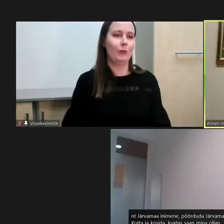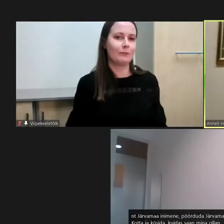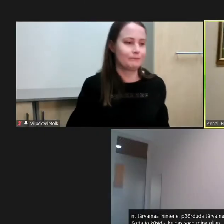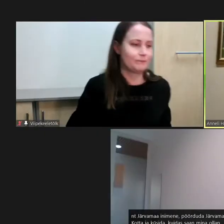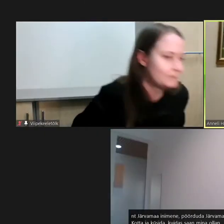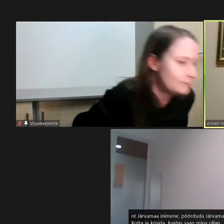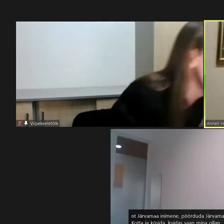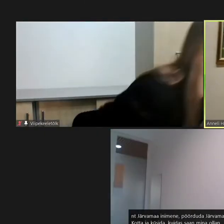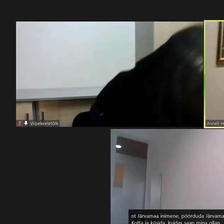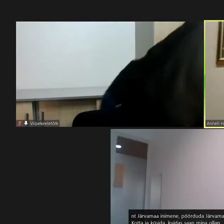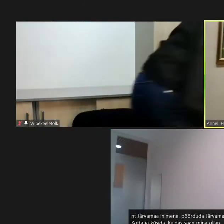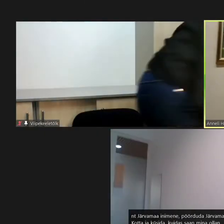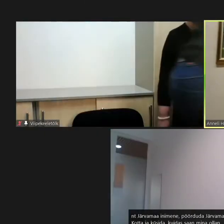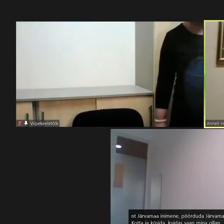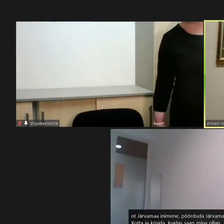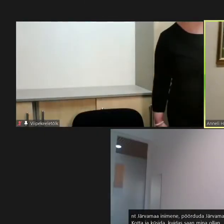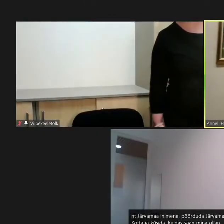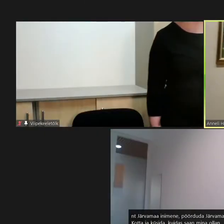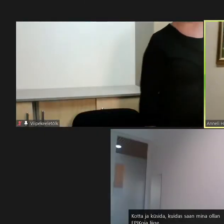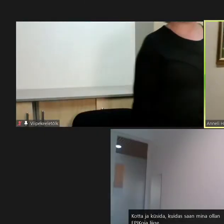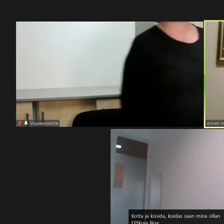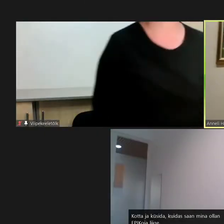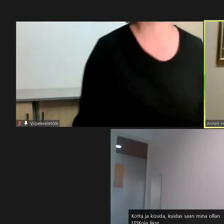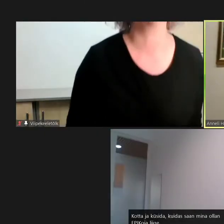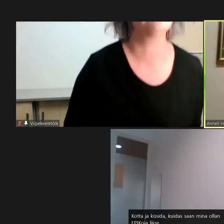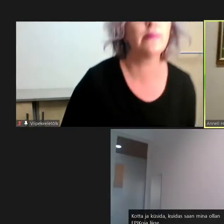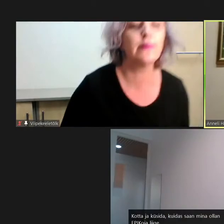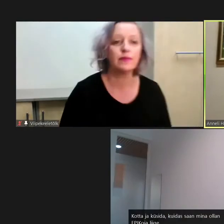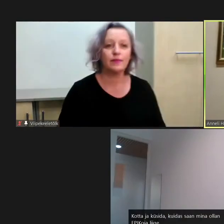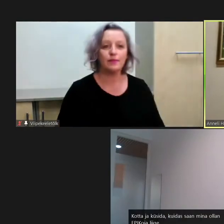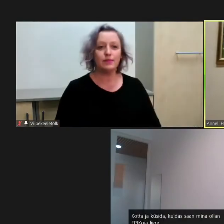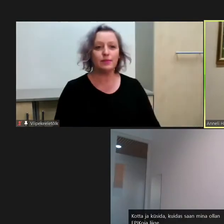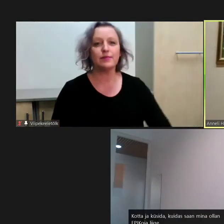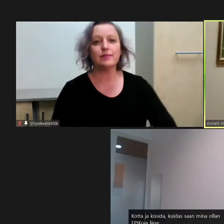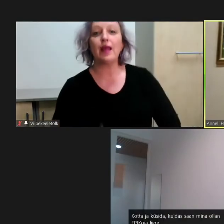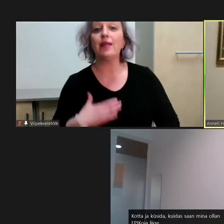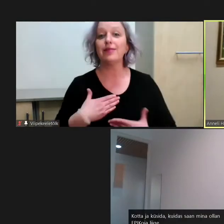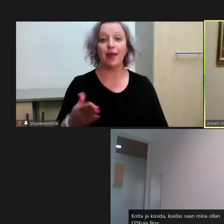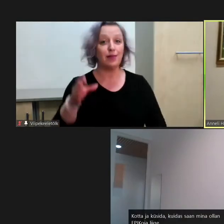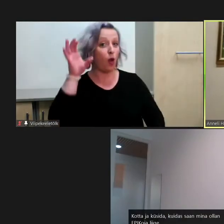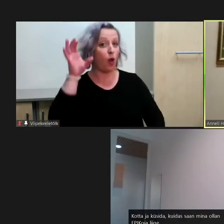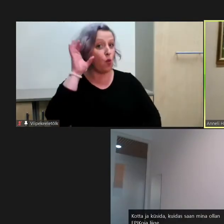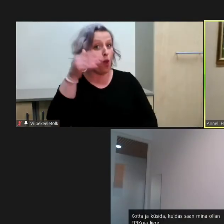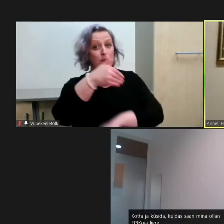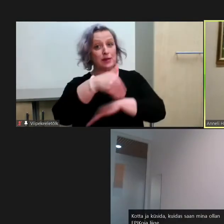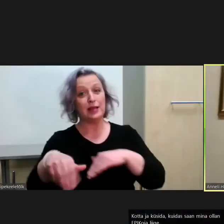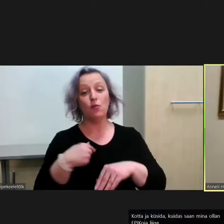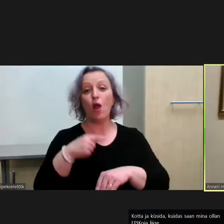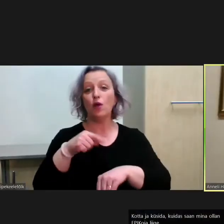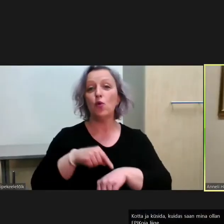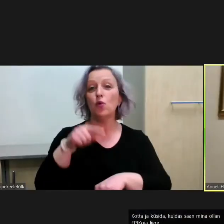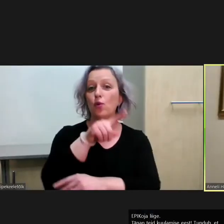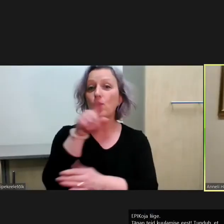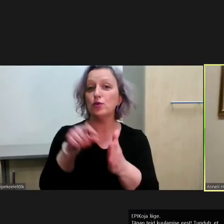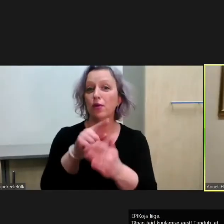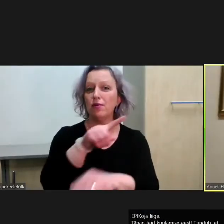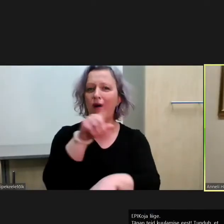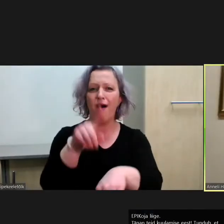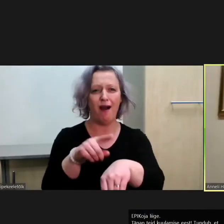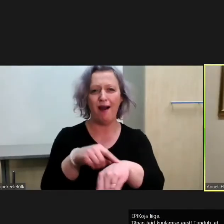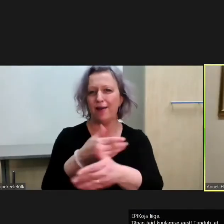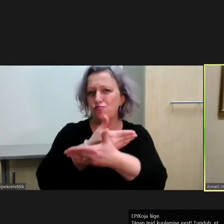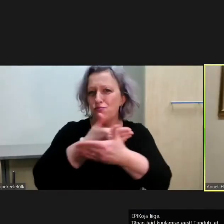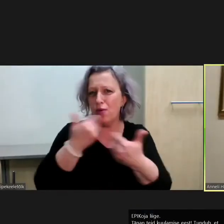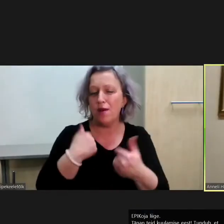Tänan teid kuulamise eest. Mulle tundub, et küsimusteks enam aega ei jää. Ma näen, et chati on